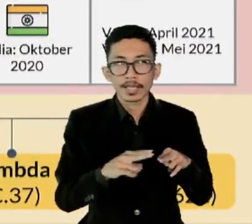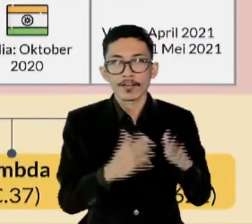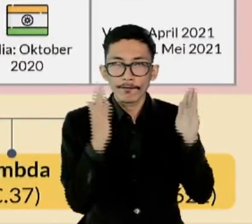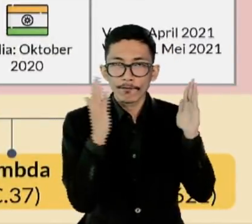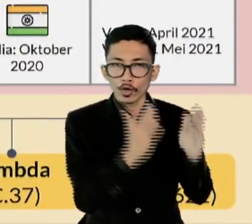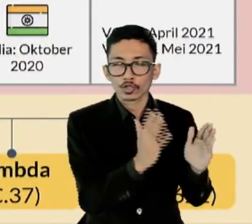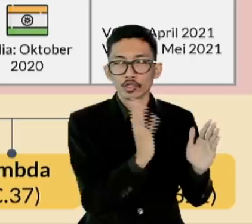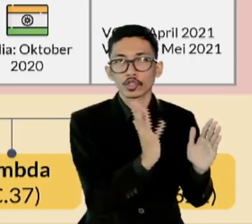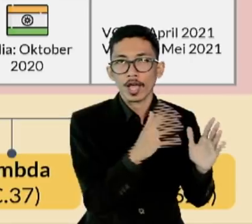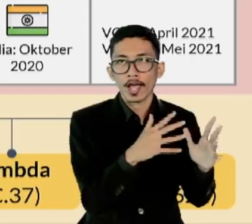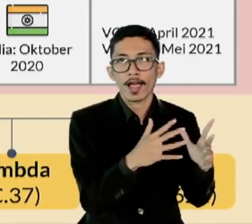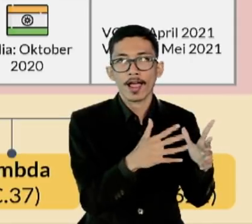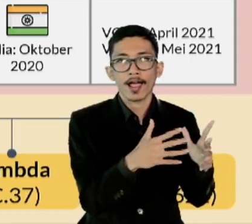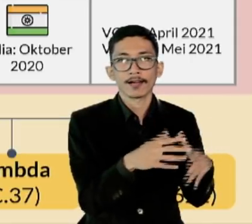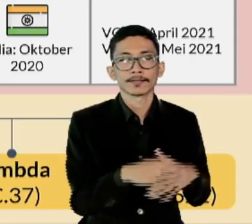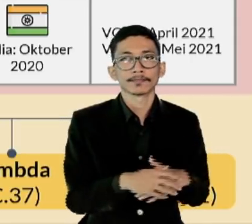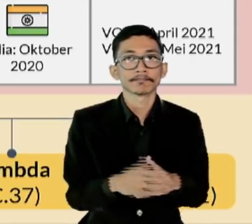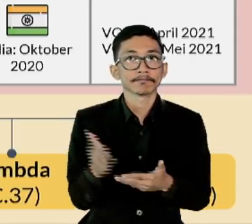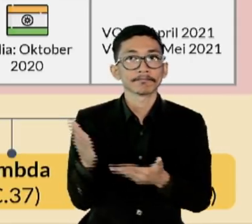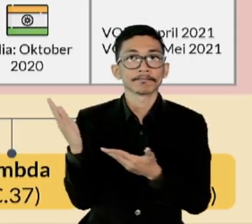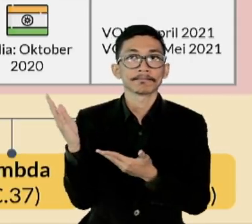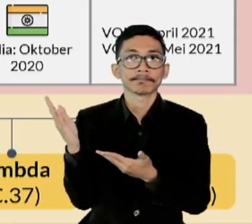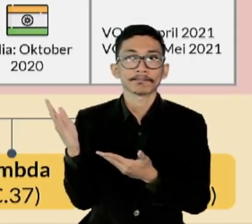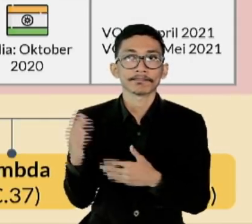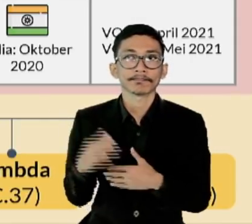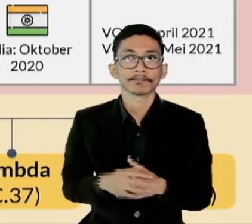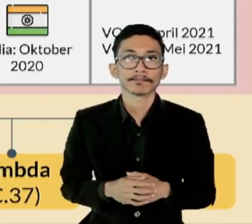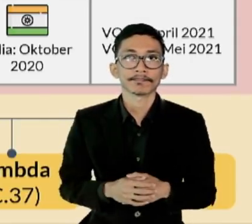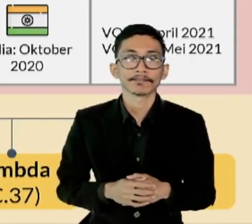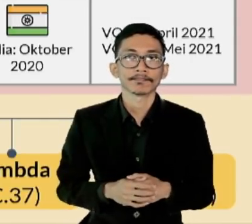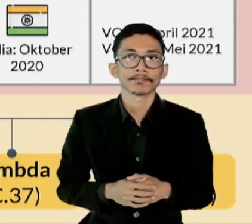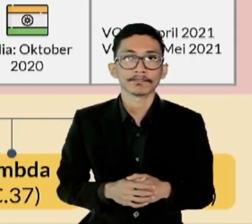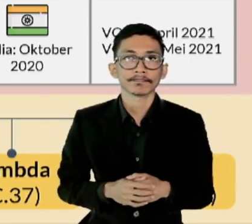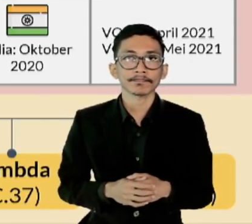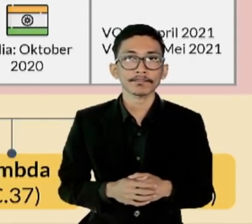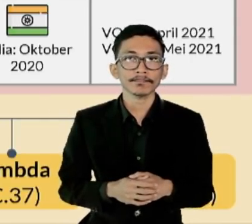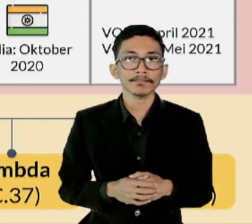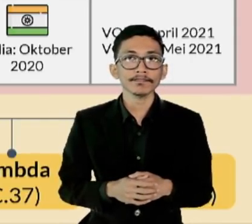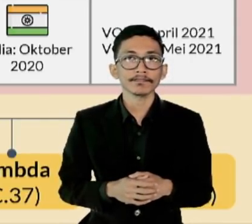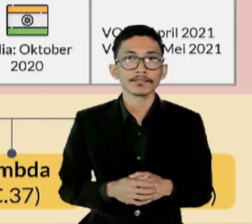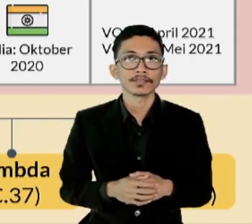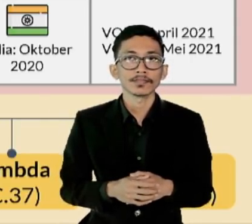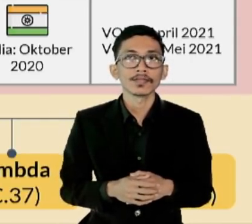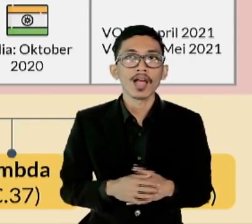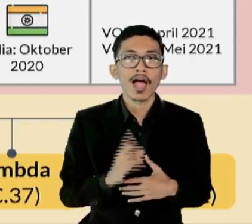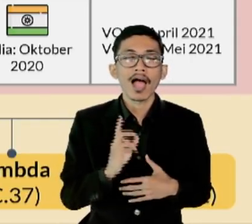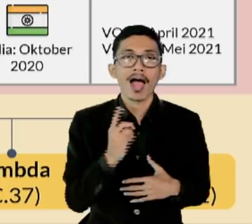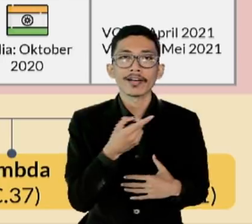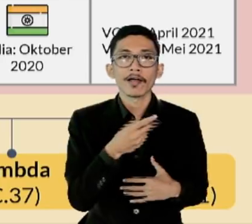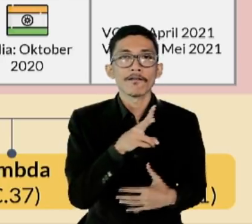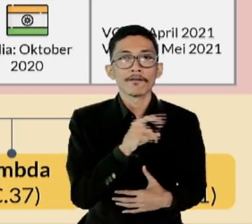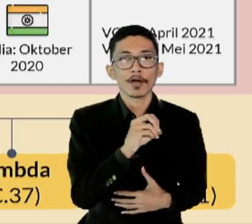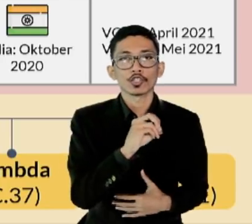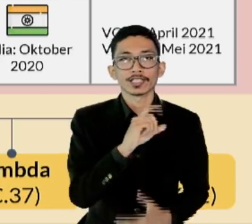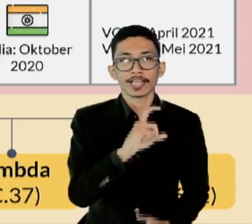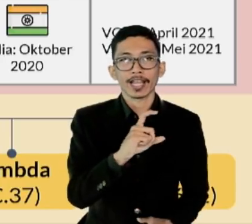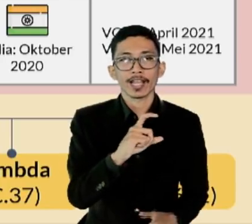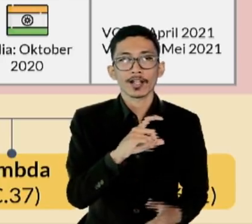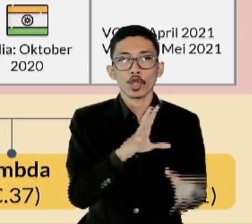kita, sama-sama amati pada ilustrasi sampai saat ini terdapat 4 VOC yang perlu menjadi